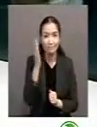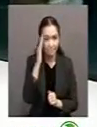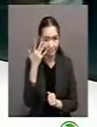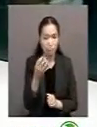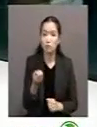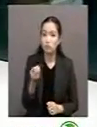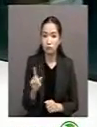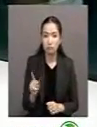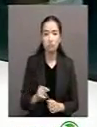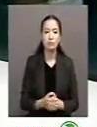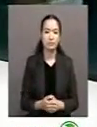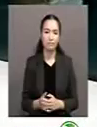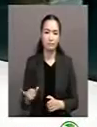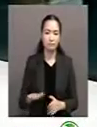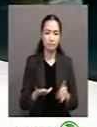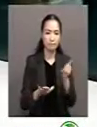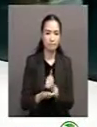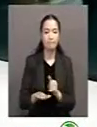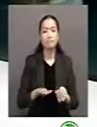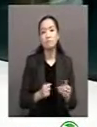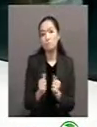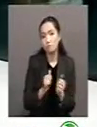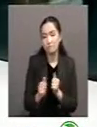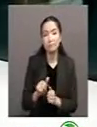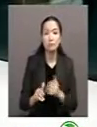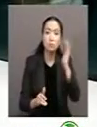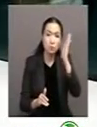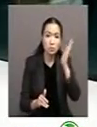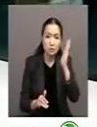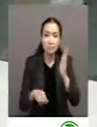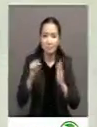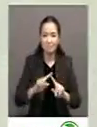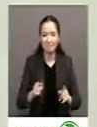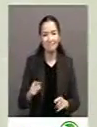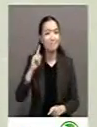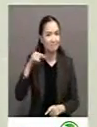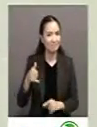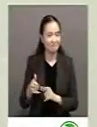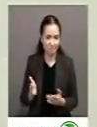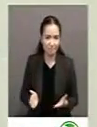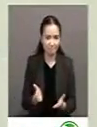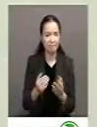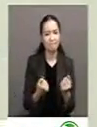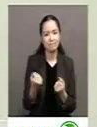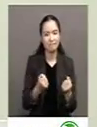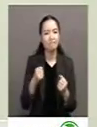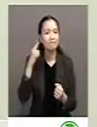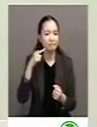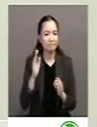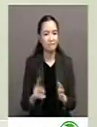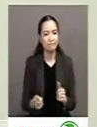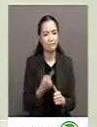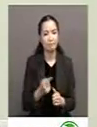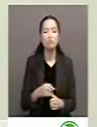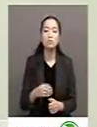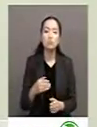ะว่าส่วนใหญ่คนที่ลงแข่งขันเป็นนักขับจะเป็นผู้ชายค่ะแต่ว่าล่าสุดค่ะเขาเตรียมที่จะผลักดันนักขับหญิงคนแรกแล้วเป็นช